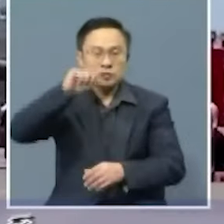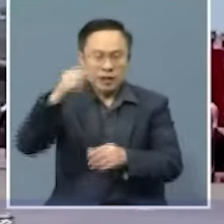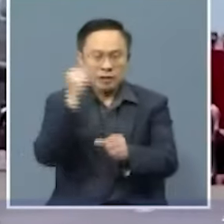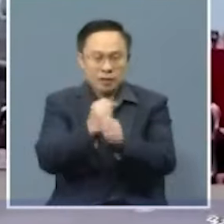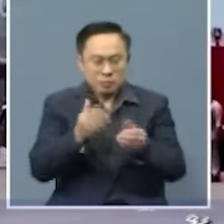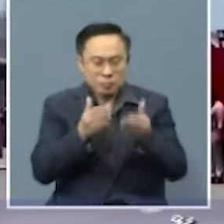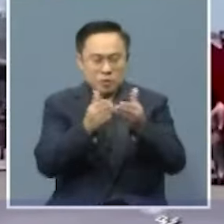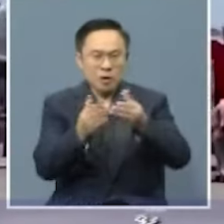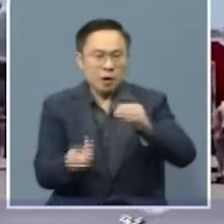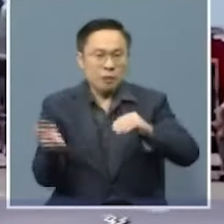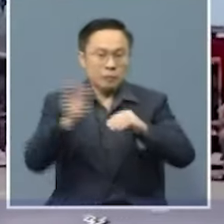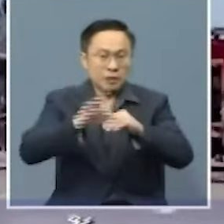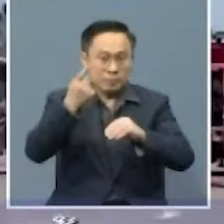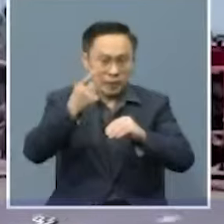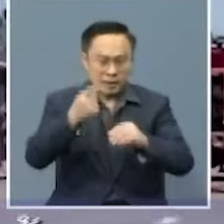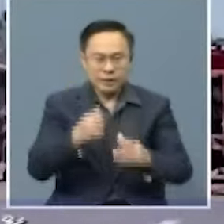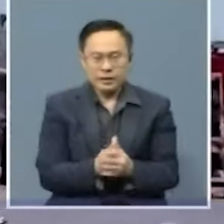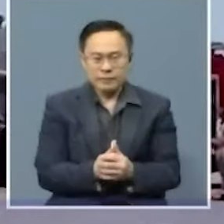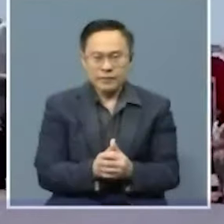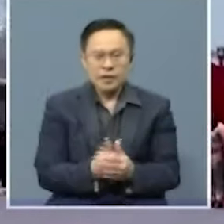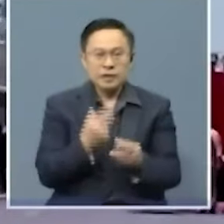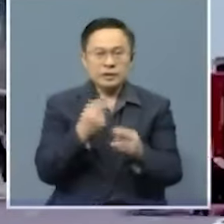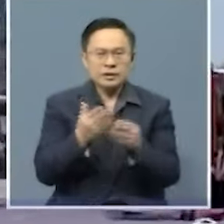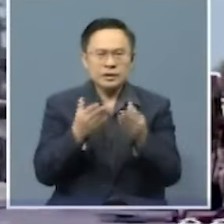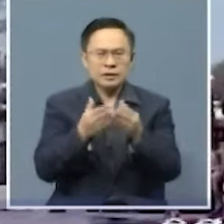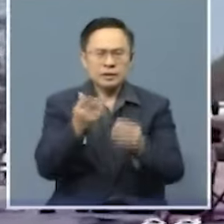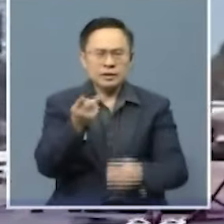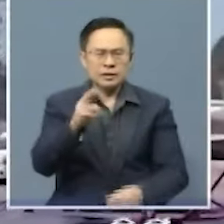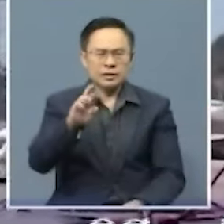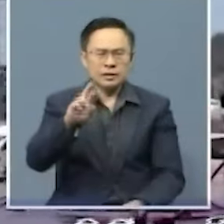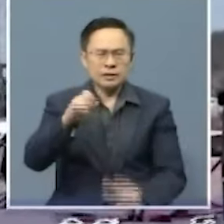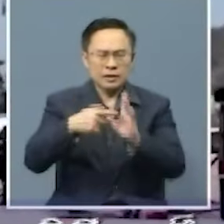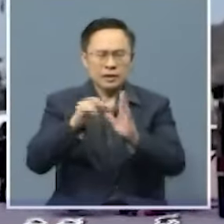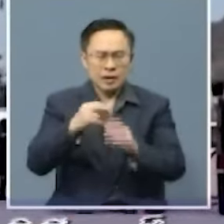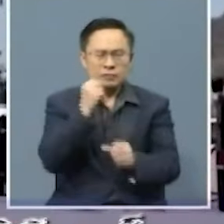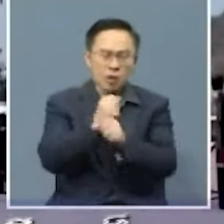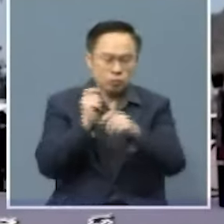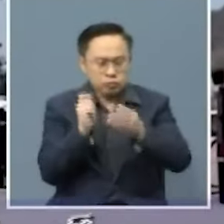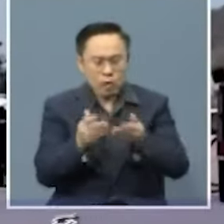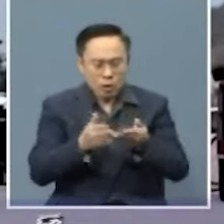พิ่มอีก1 ลำคือเรือหลวงคีรีรัตน์วางกระดูกงูเมื่อวันที่